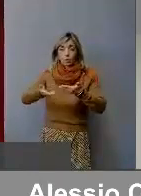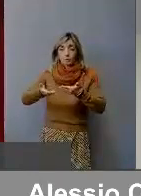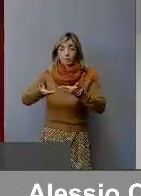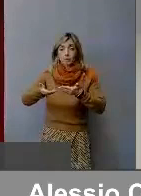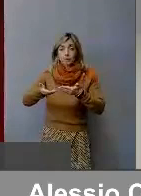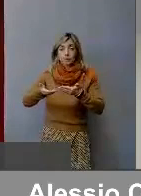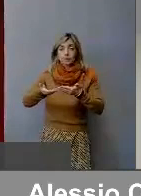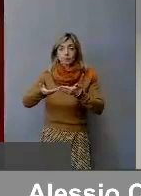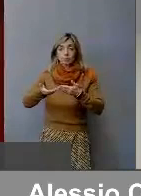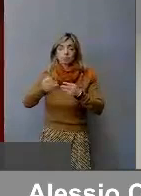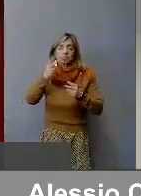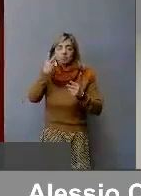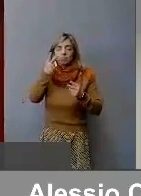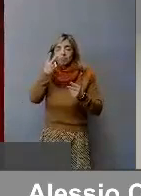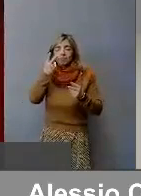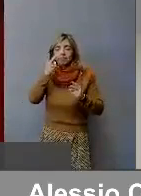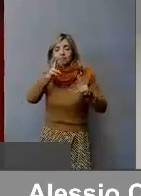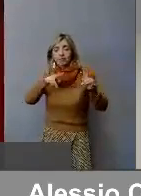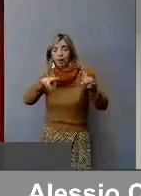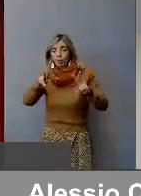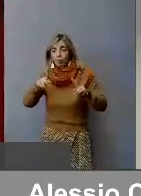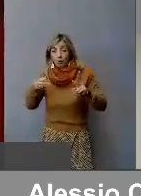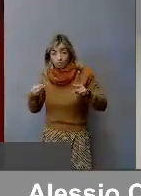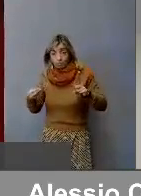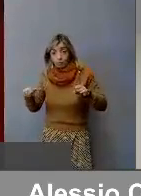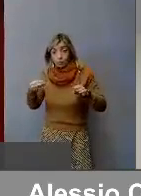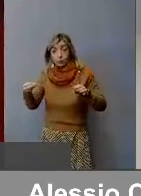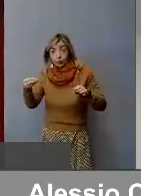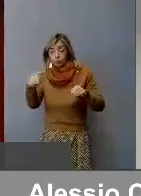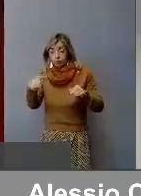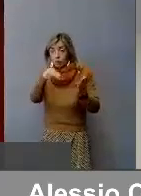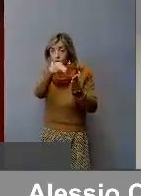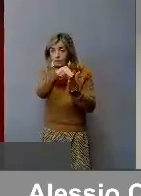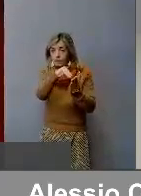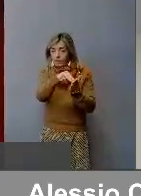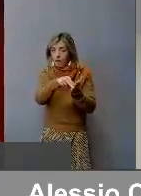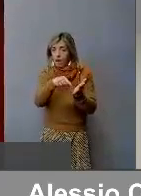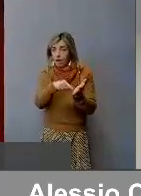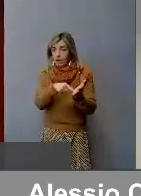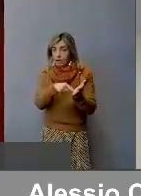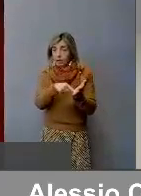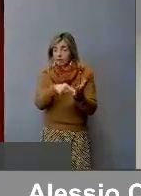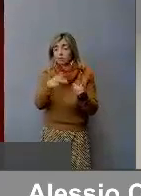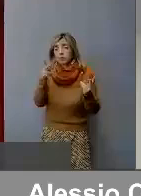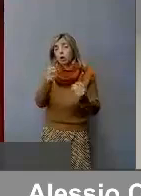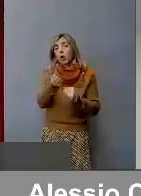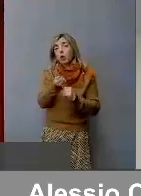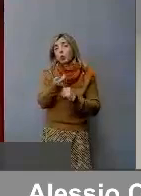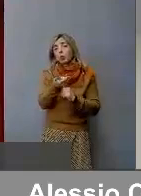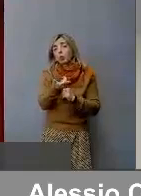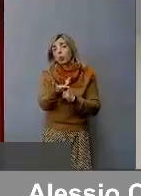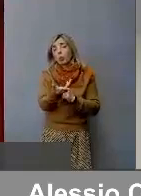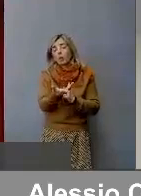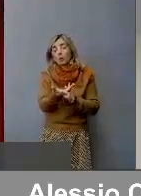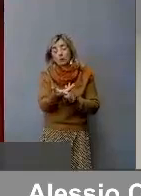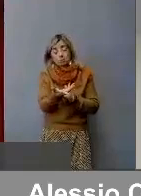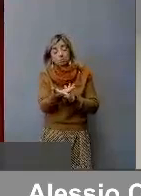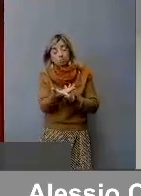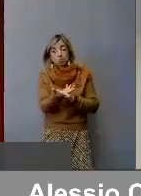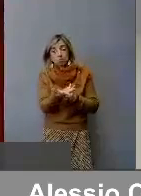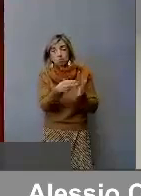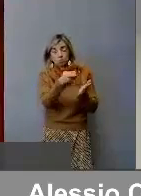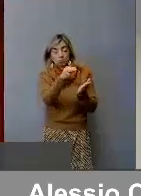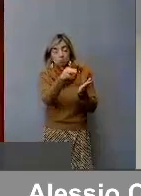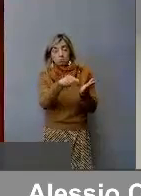valutare ulteriormente questi dati vede i numeri sono sono numeri quindi l'analisi poi